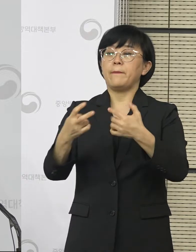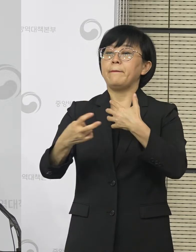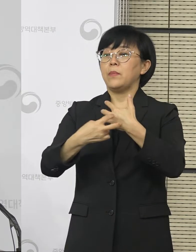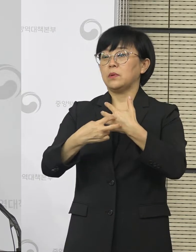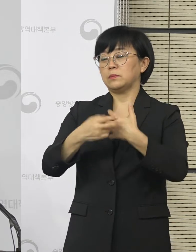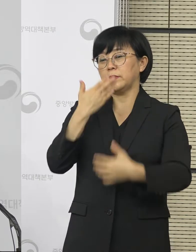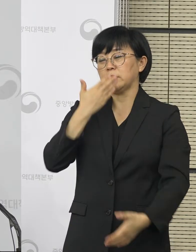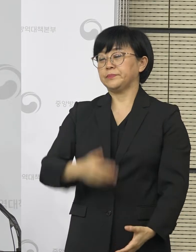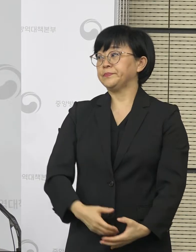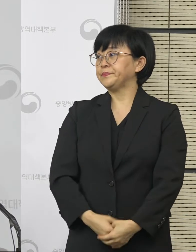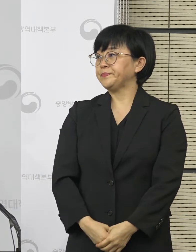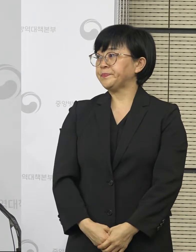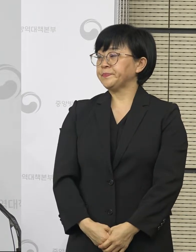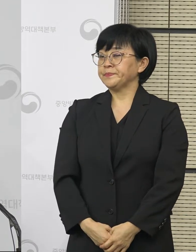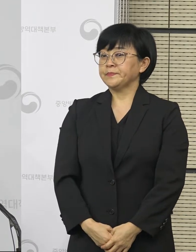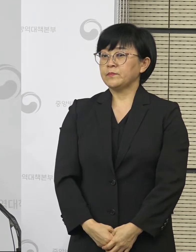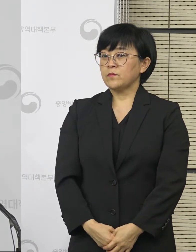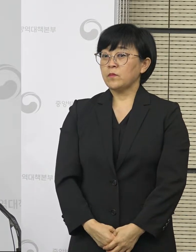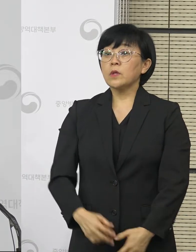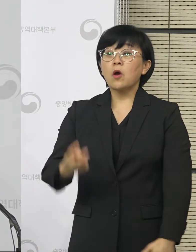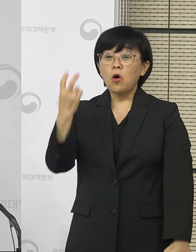진단 검사가 가능합니다.